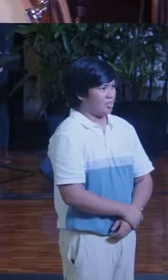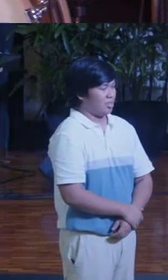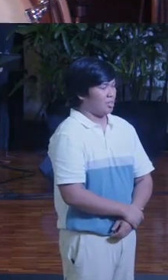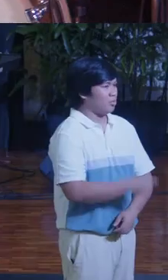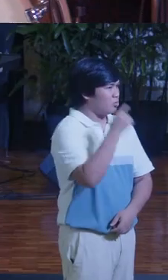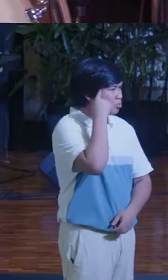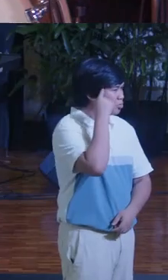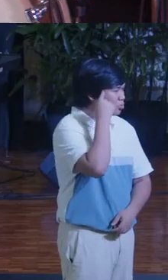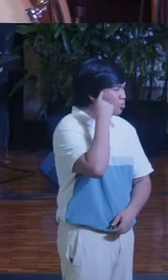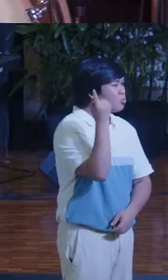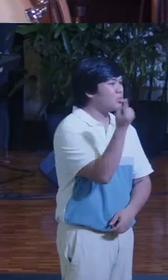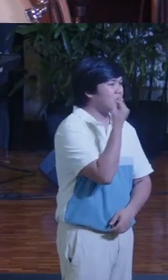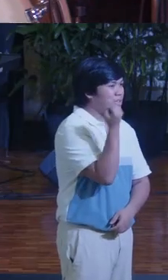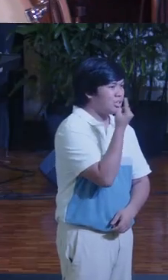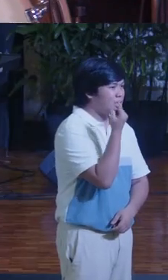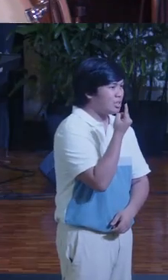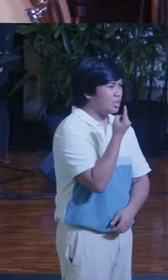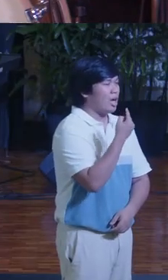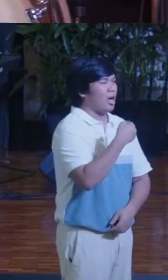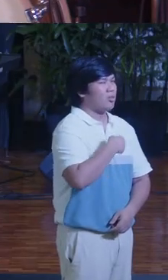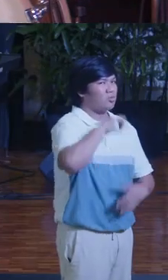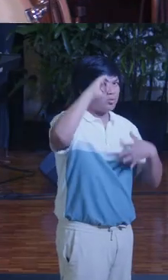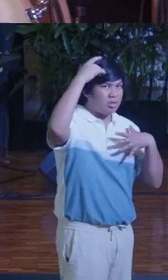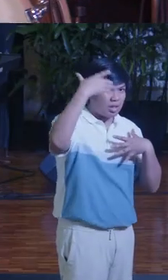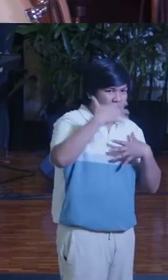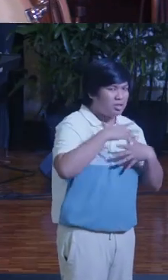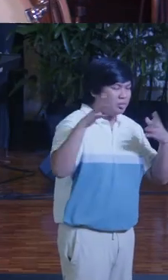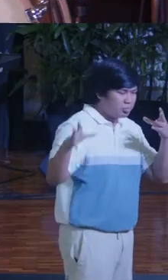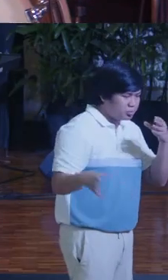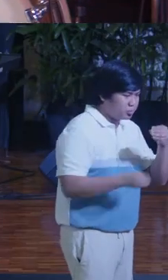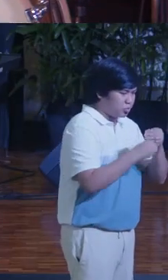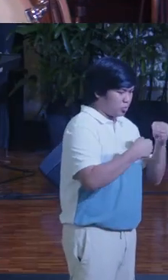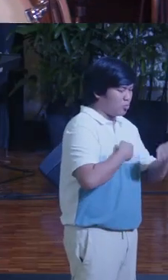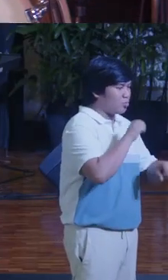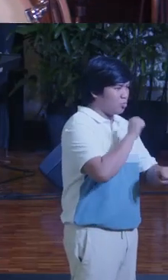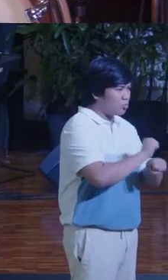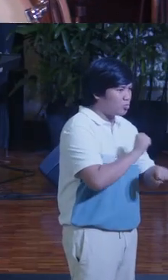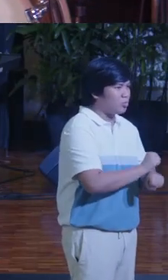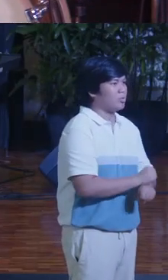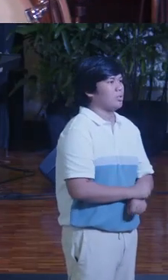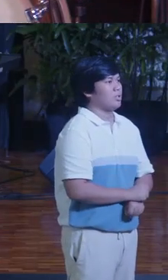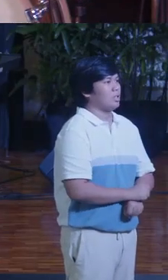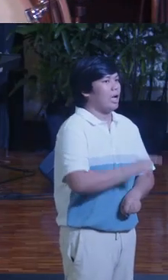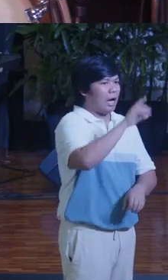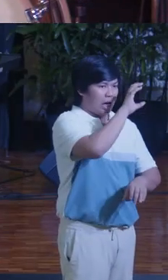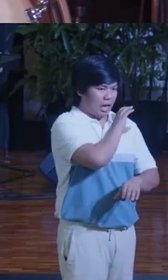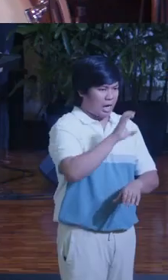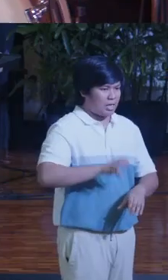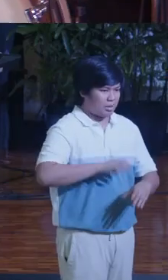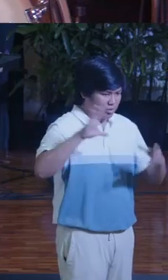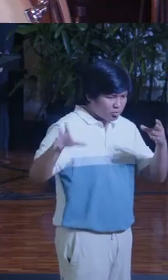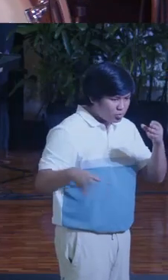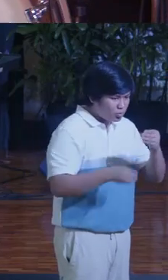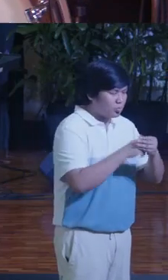works, grace plus merit, Christ plus Mary,